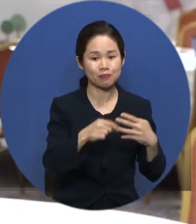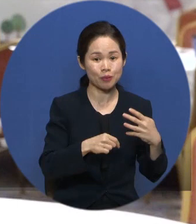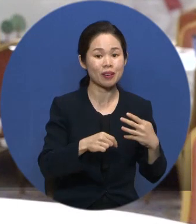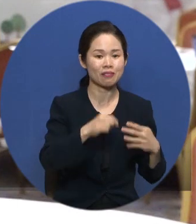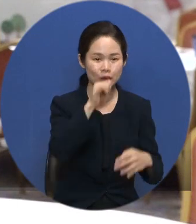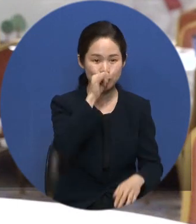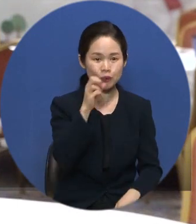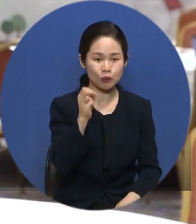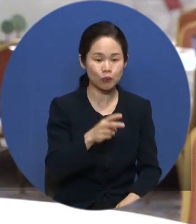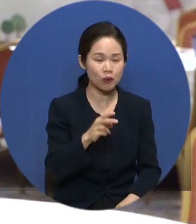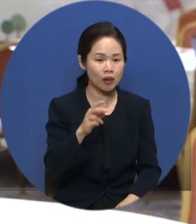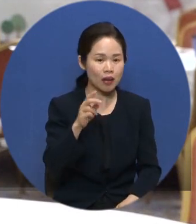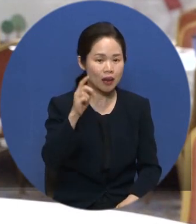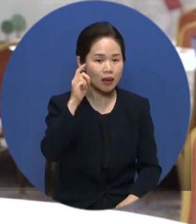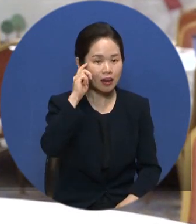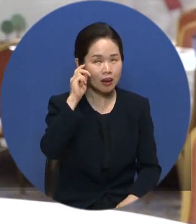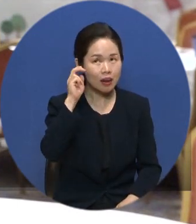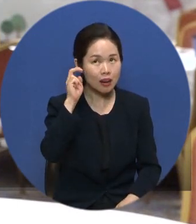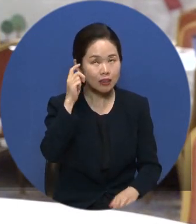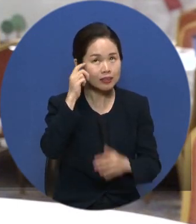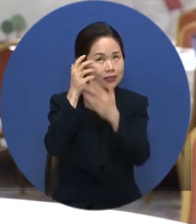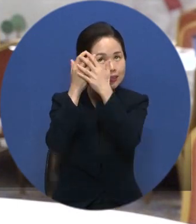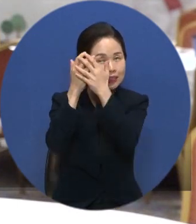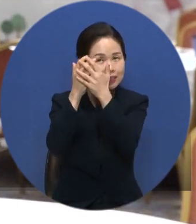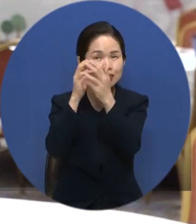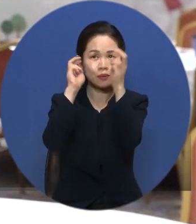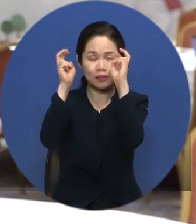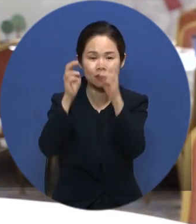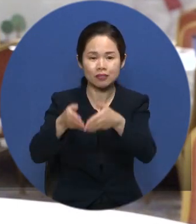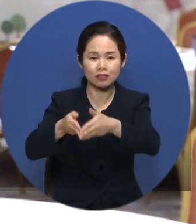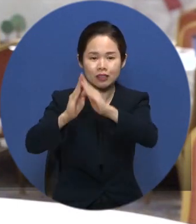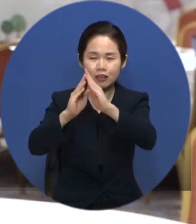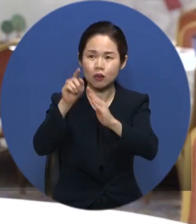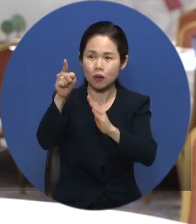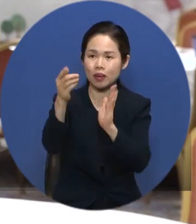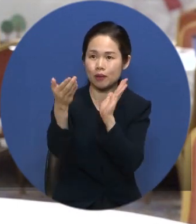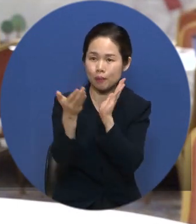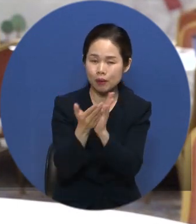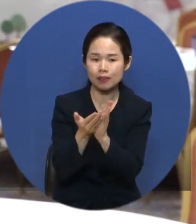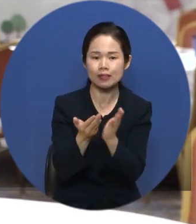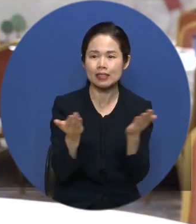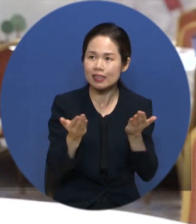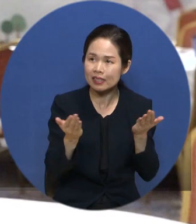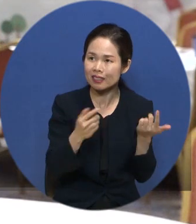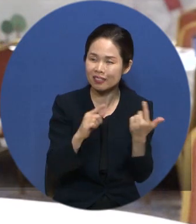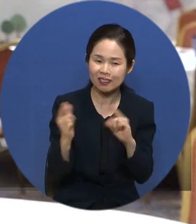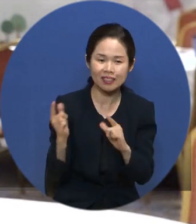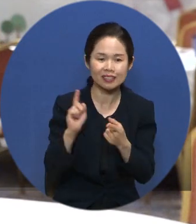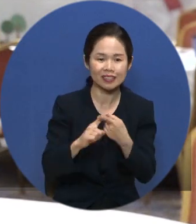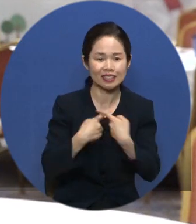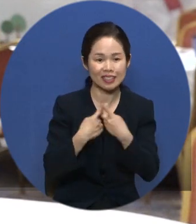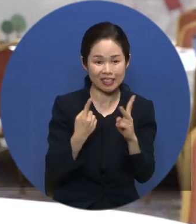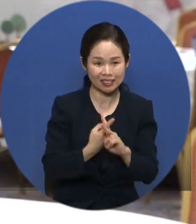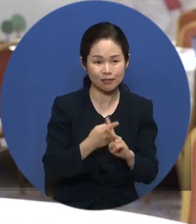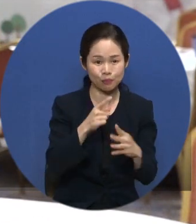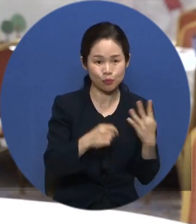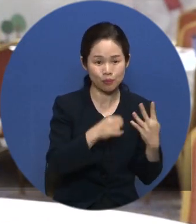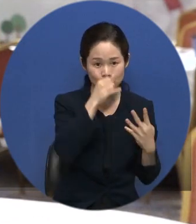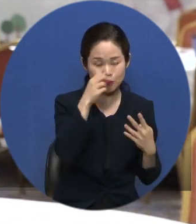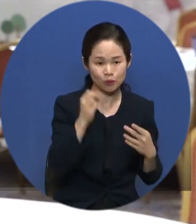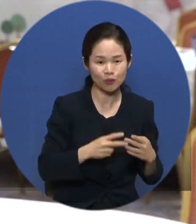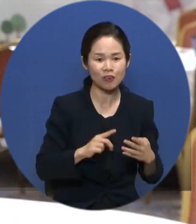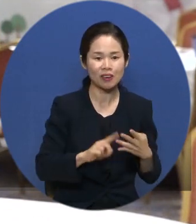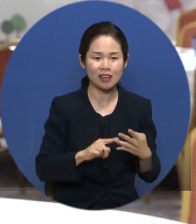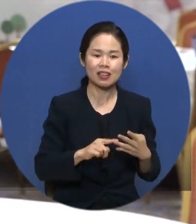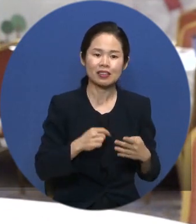가상의 회사를 창업해서 거기에 있는 다양한 직무를 이해하는 그런 활동도 있고 스스로 자기가 실천할 수 있는 그런